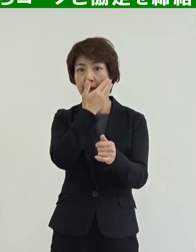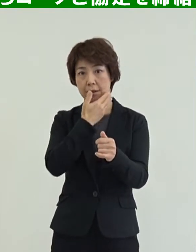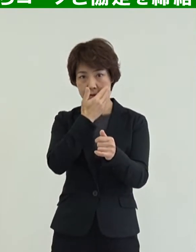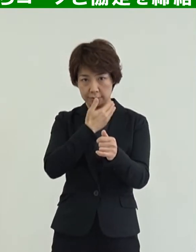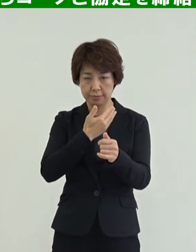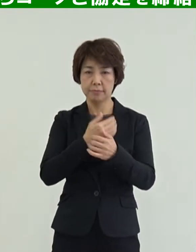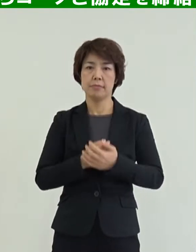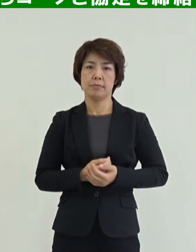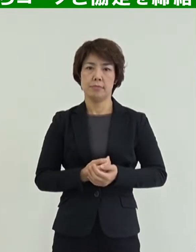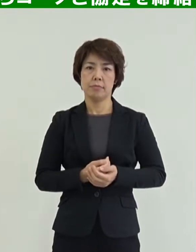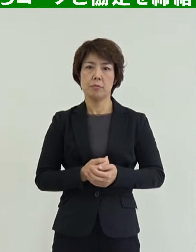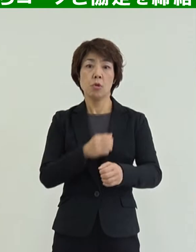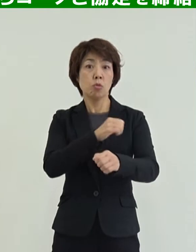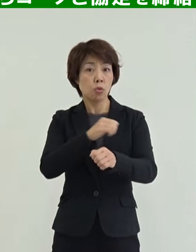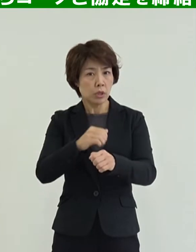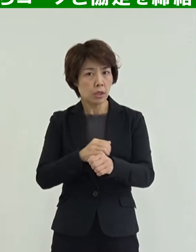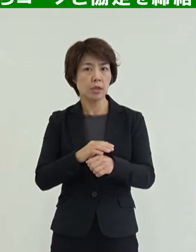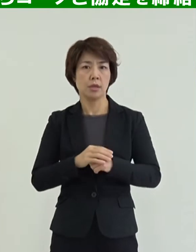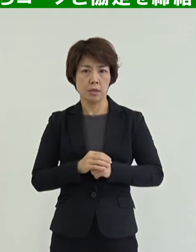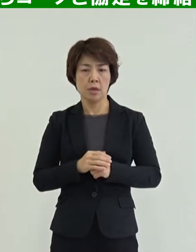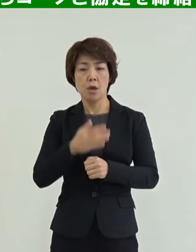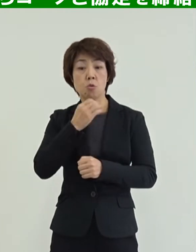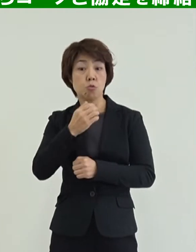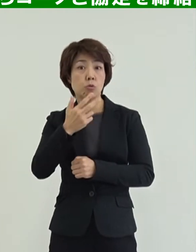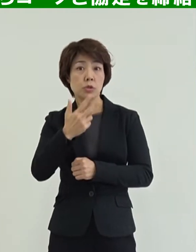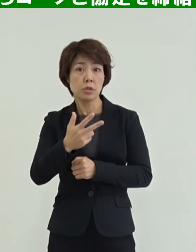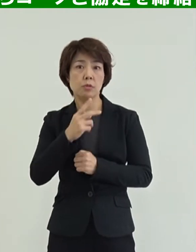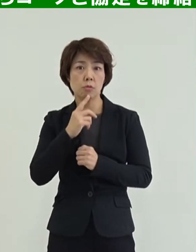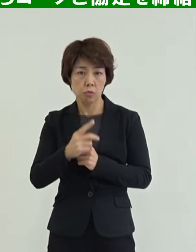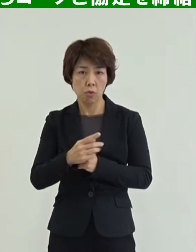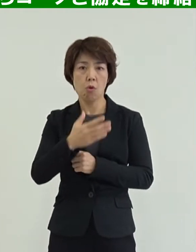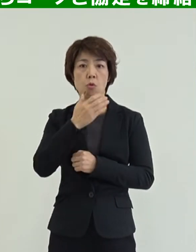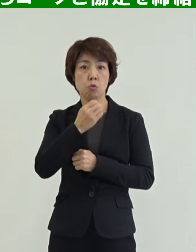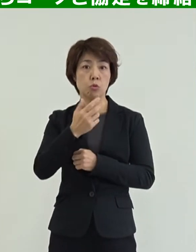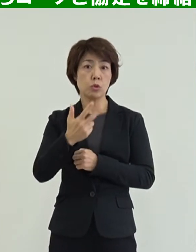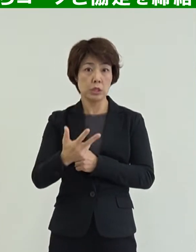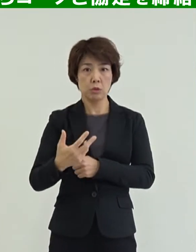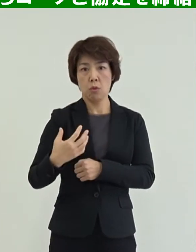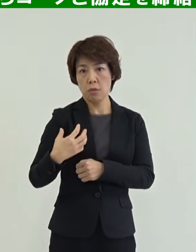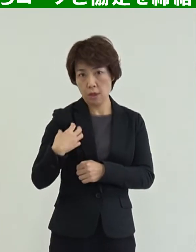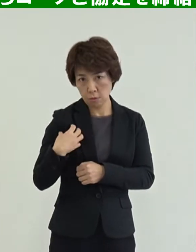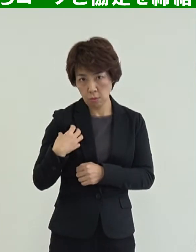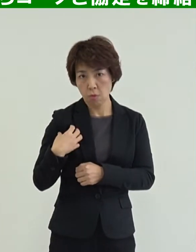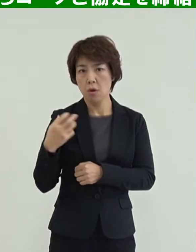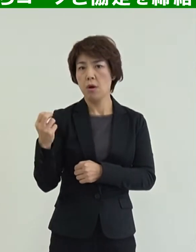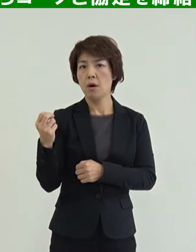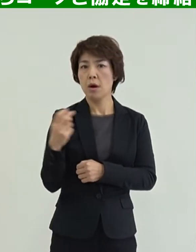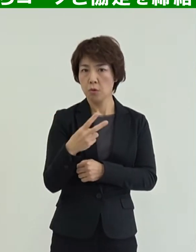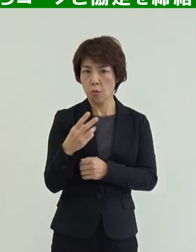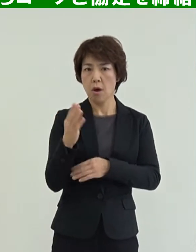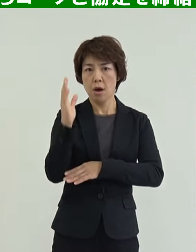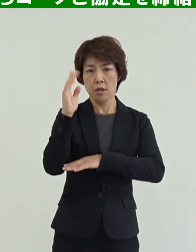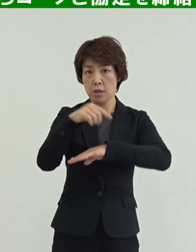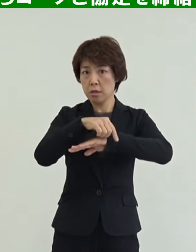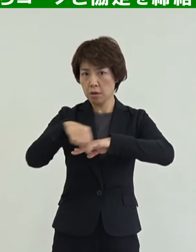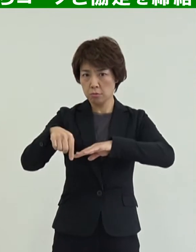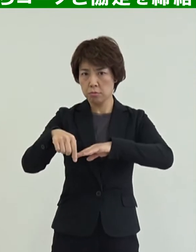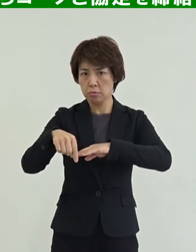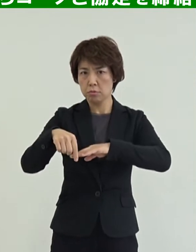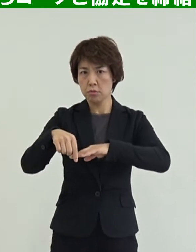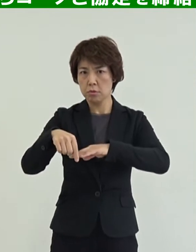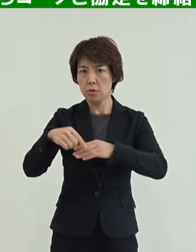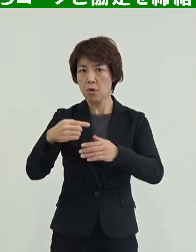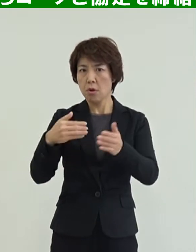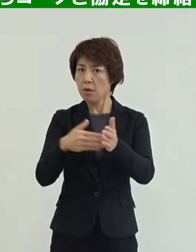おります特にあの従来は福祉と言いますとあの福祉のセクションをもしくは福祉の製作に